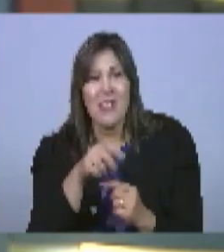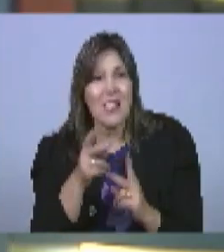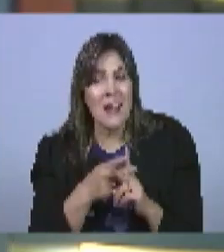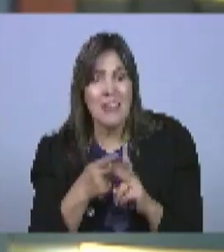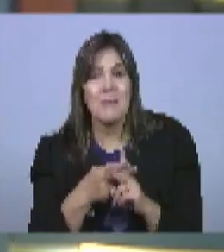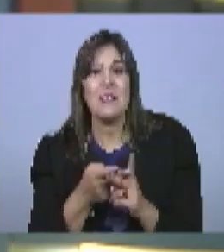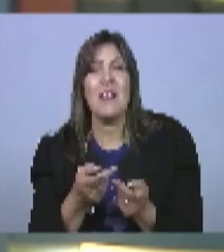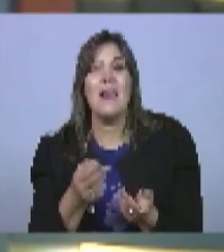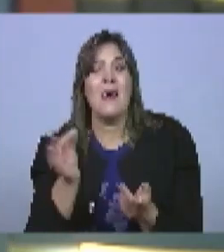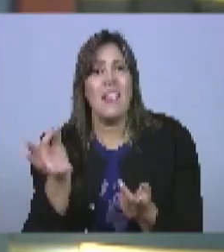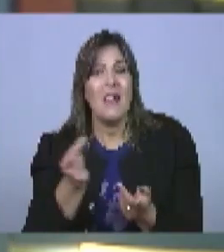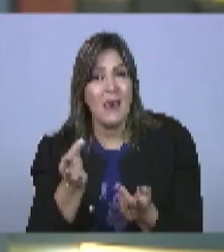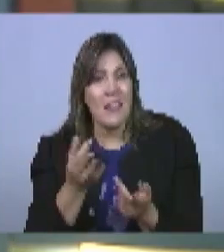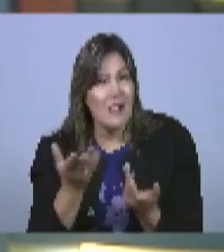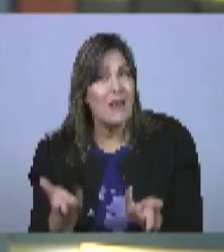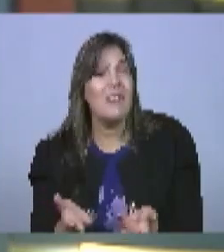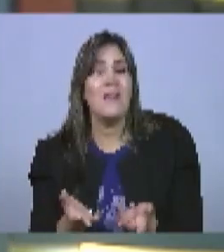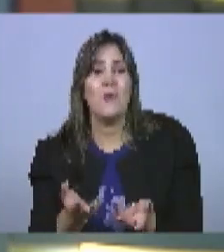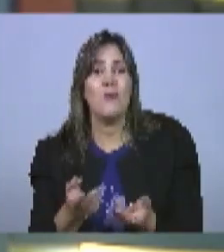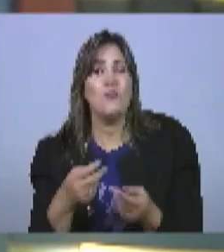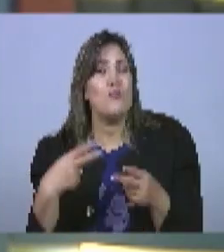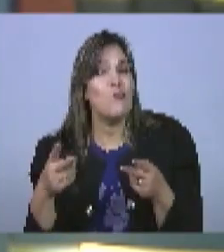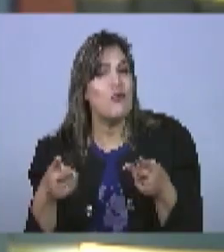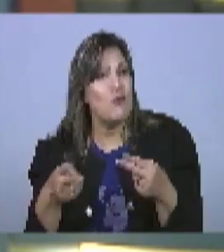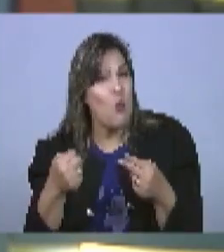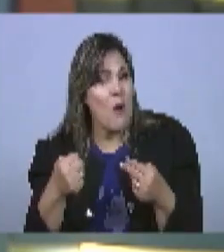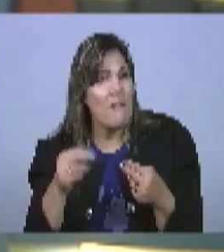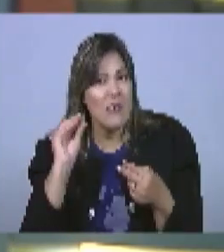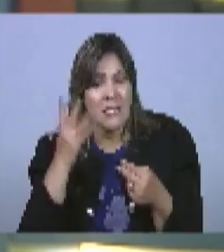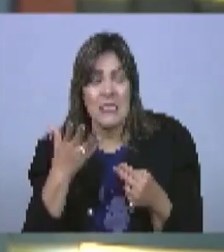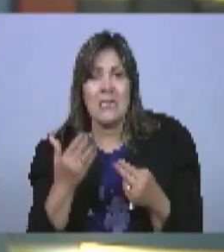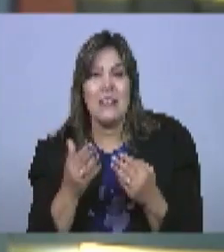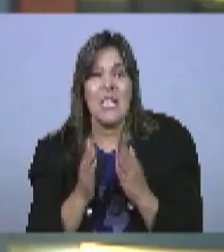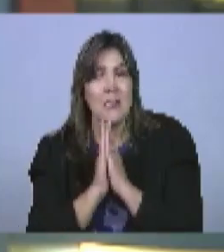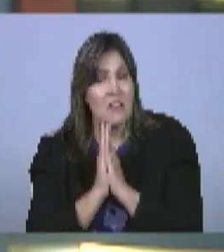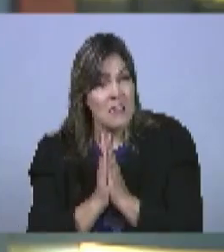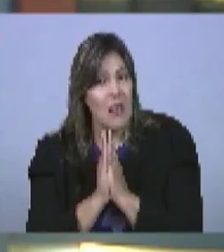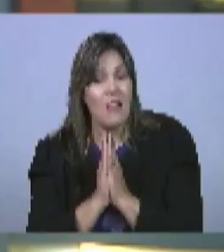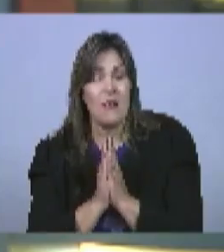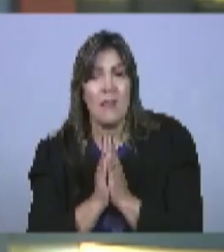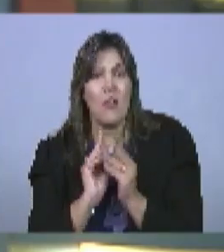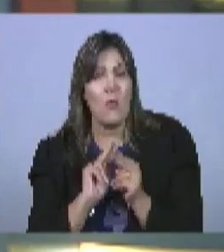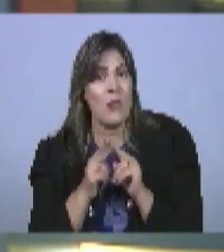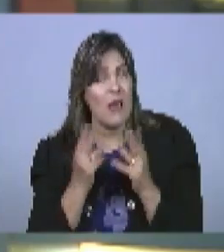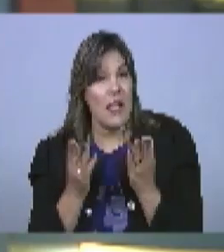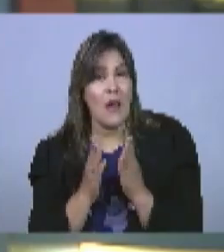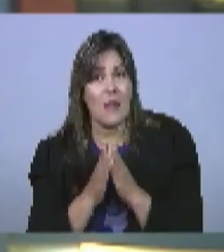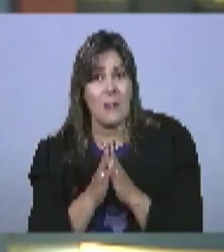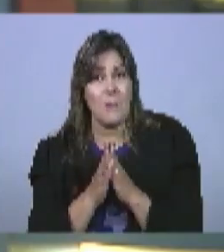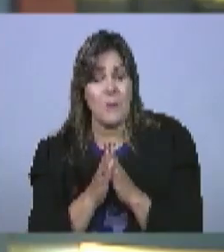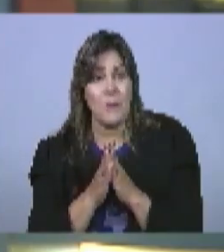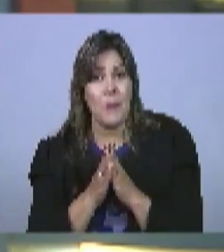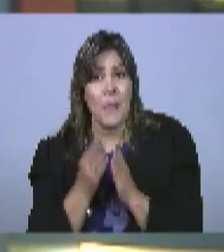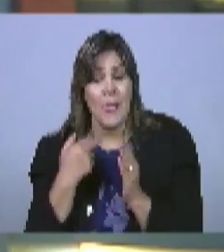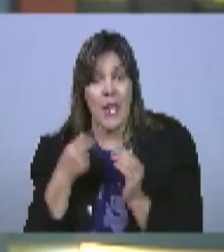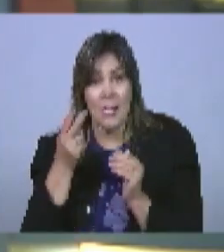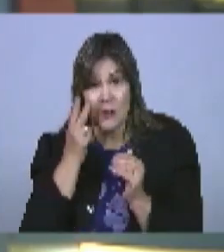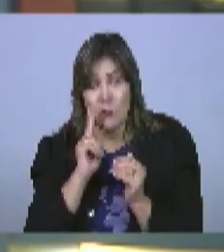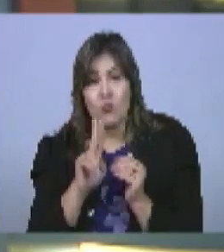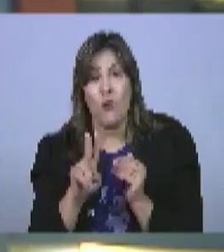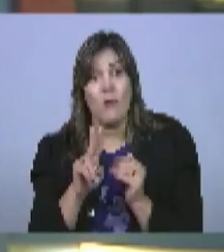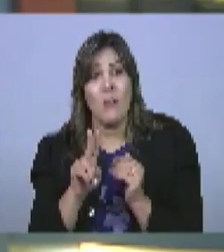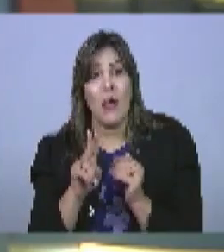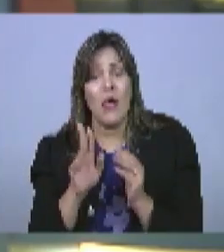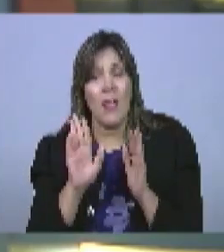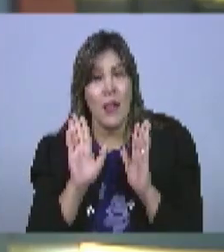وممارستهم لعبادتهم وعقب فض اعتصامي ربعه والنهضه احنا شفنا ان